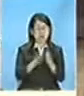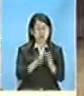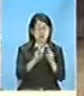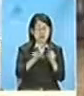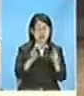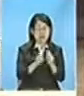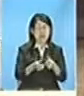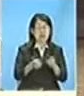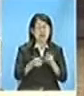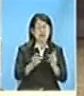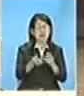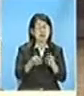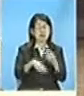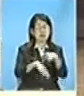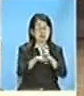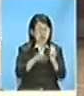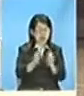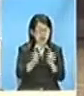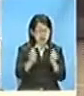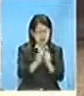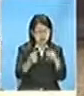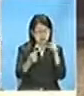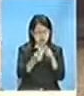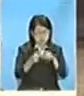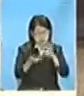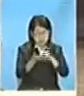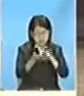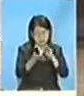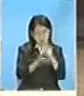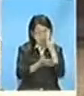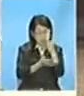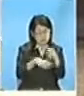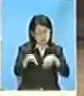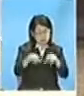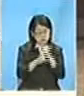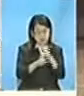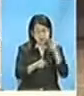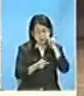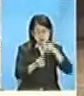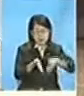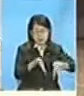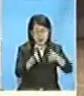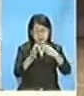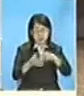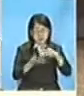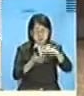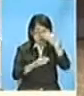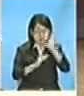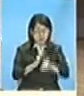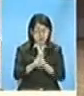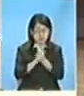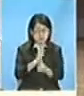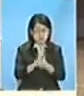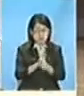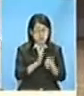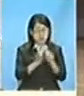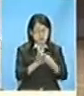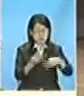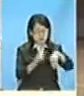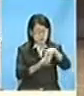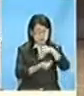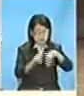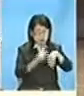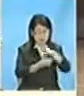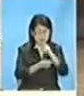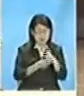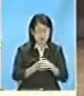มในการบริหารจัดการทรัพยากรน้ำดิฉันเป็นนักเศรษฐศาสตร์ไม่ได้มองการลงรายละเอียดทำง